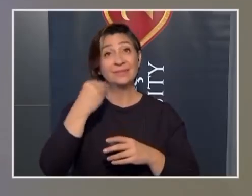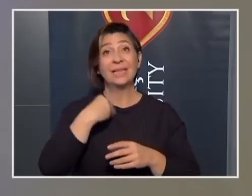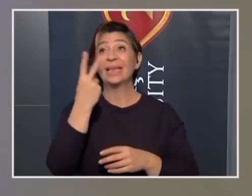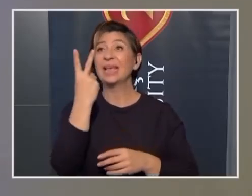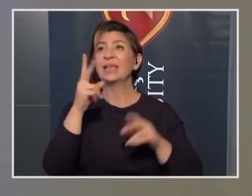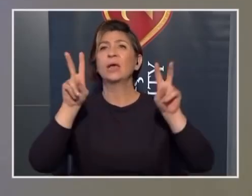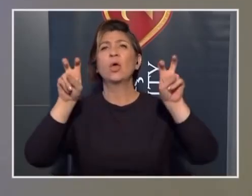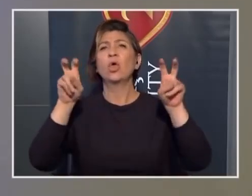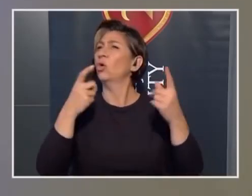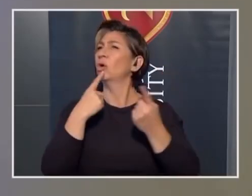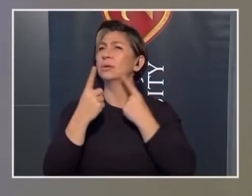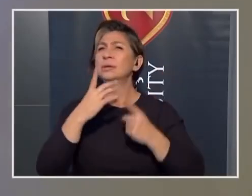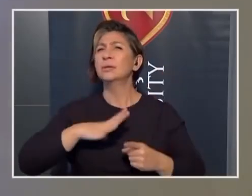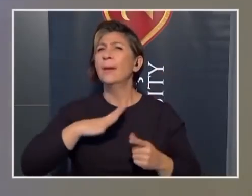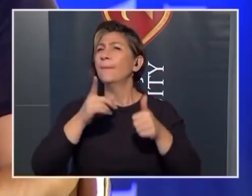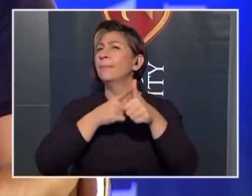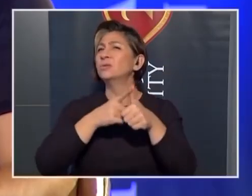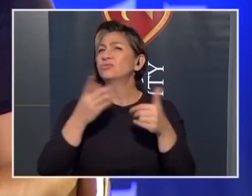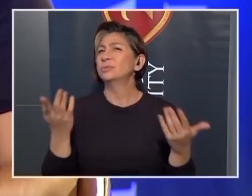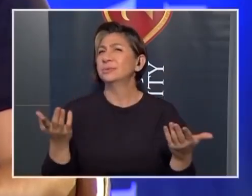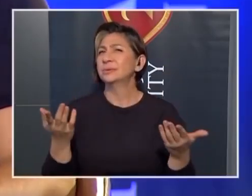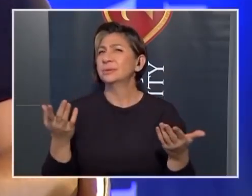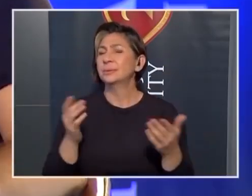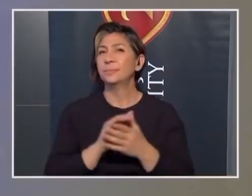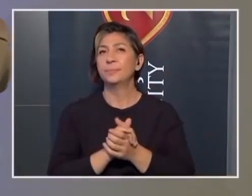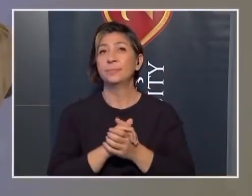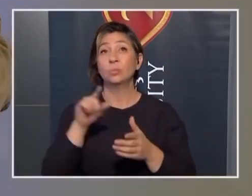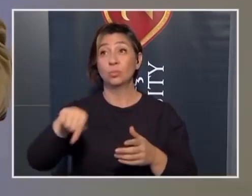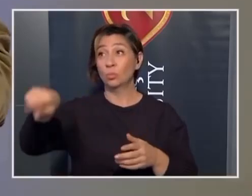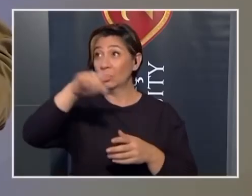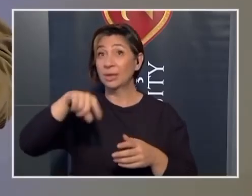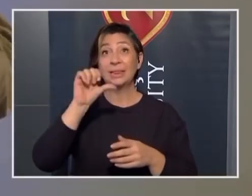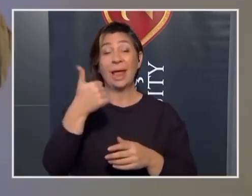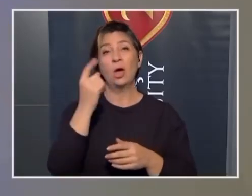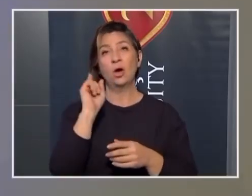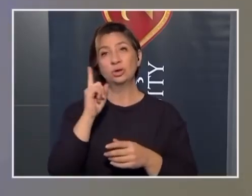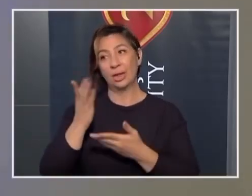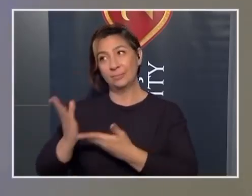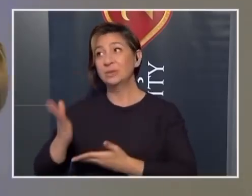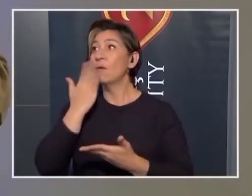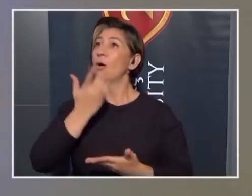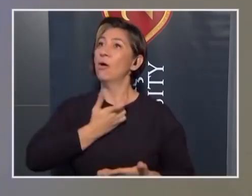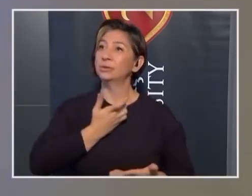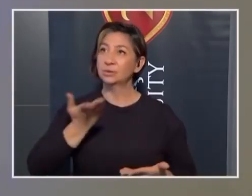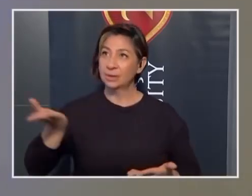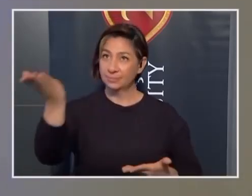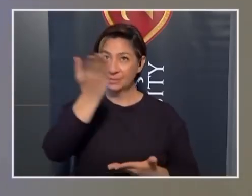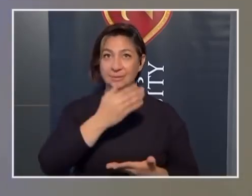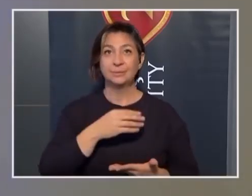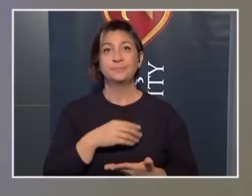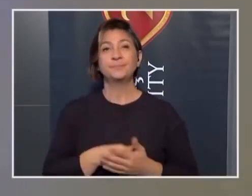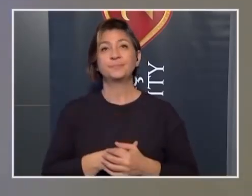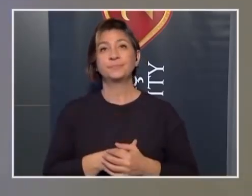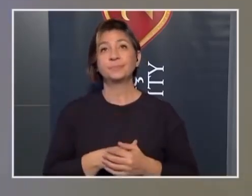İki şeyden söz etmek istiyorum. Birincisi, buradaki değerli hocalarımız ve tabii ki